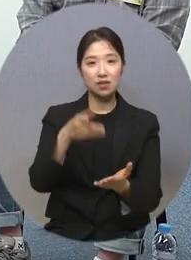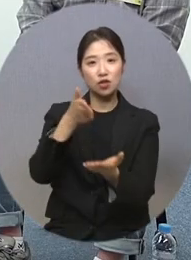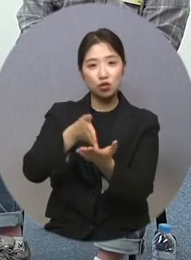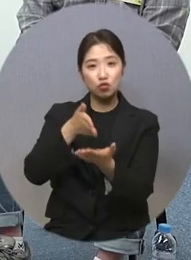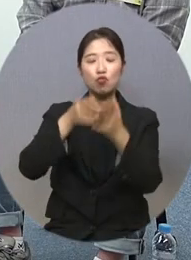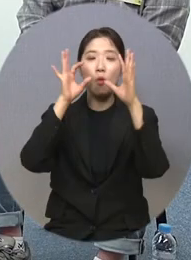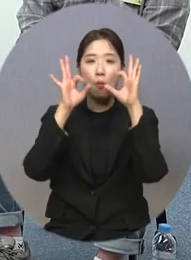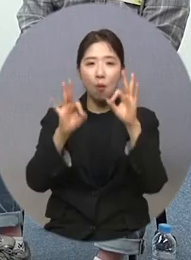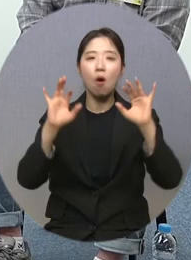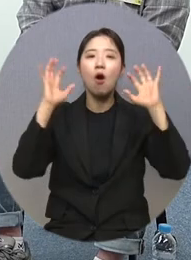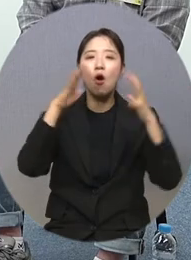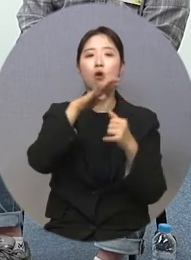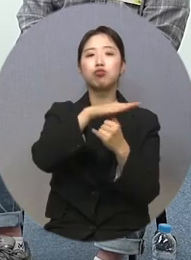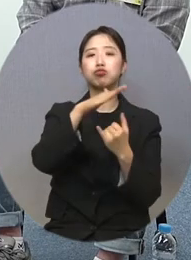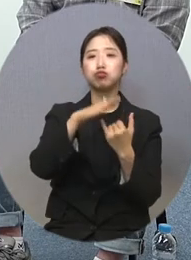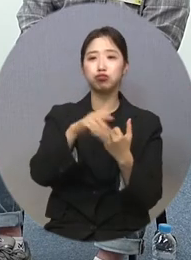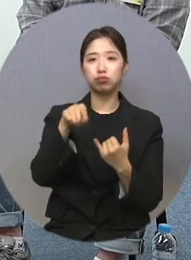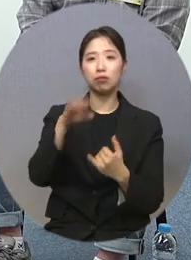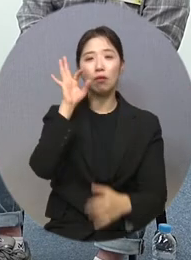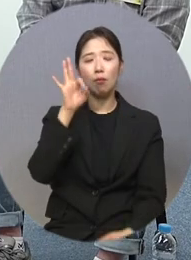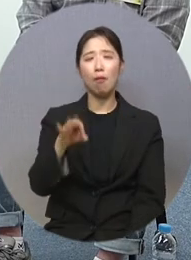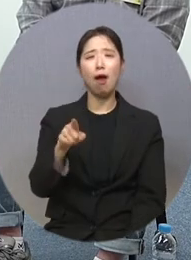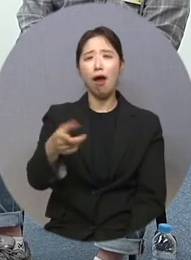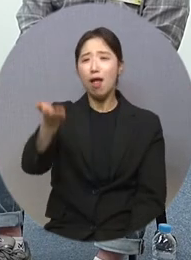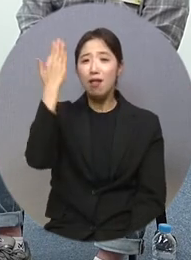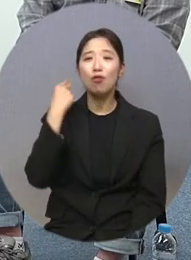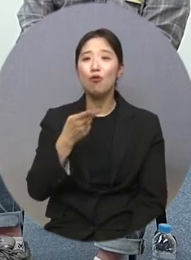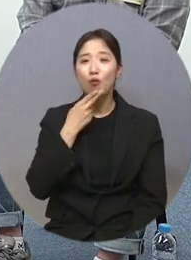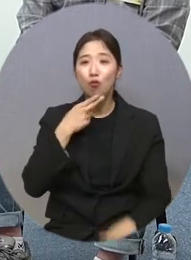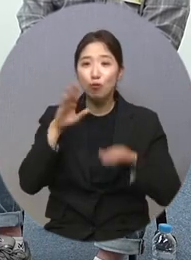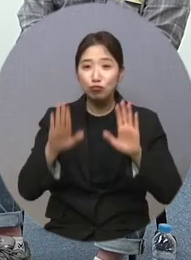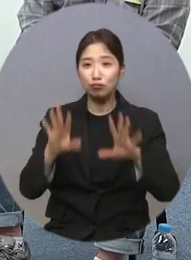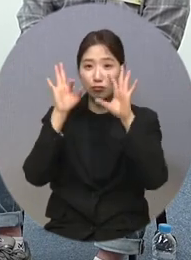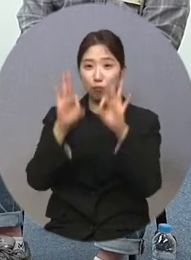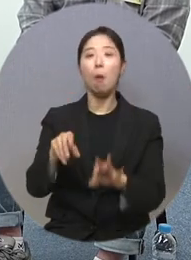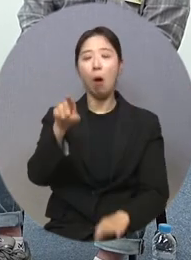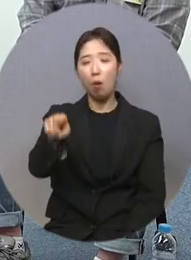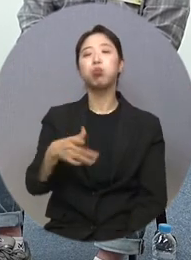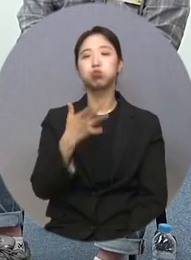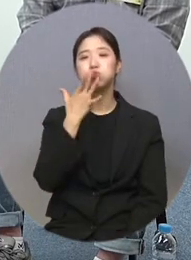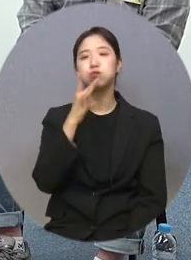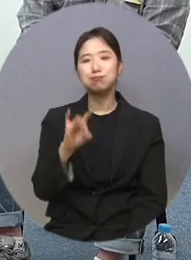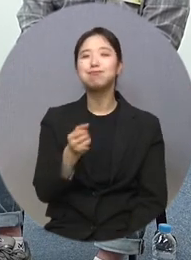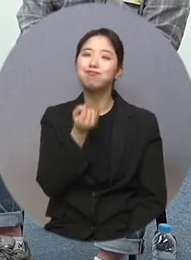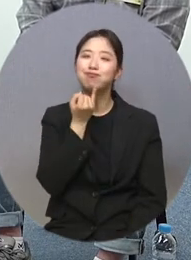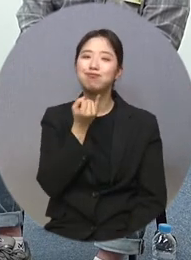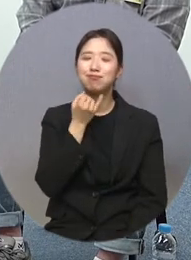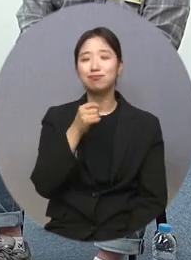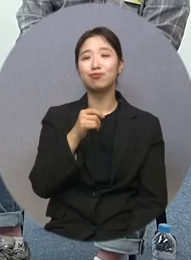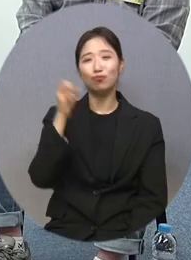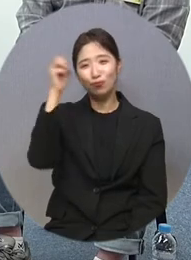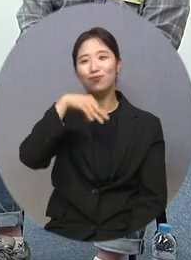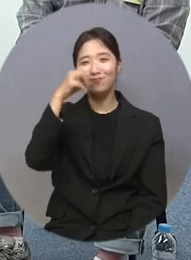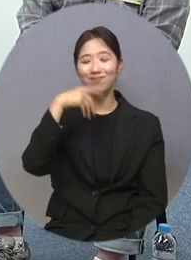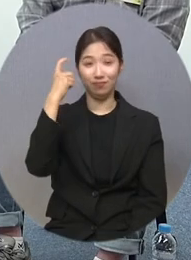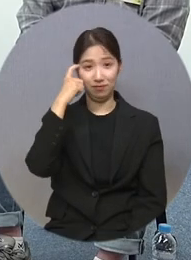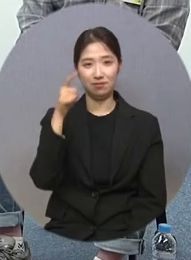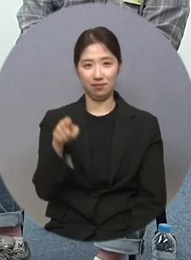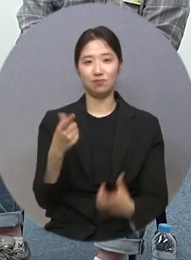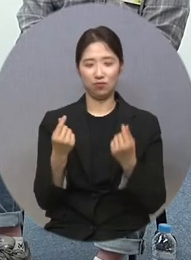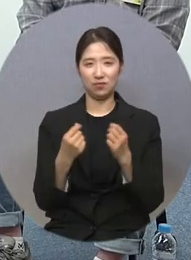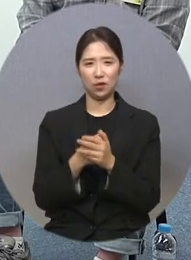보는 어린 우리 친구들은 그건 너무 당연한 거잖아요. 지금 말씀 주신 것처럼. 그래서 그런 것들이 굉장히 중요한 겁니다.